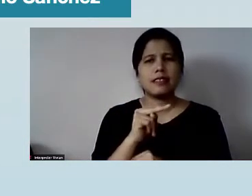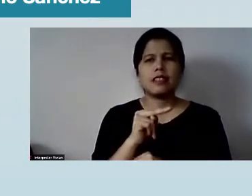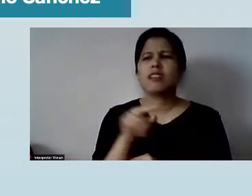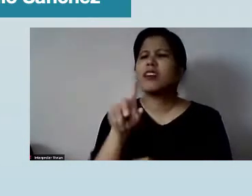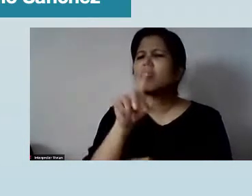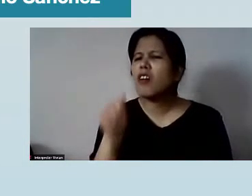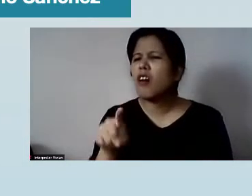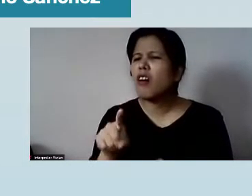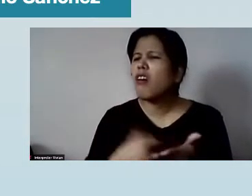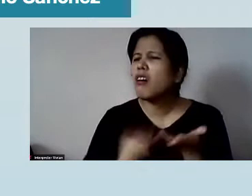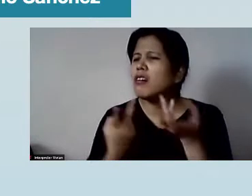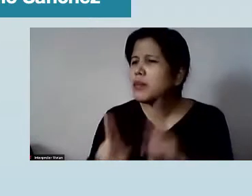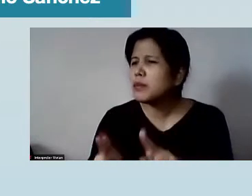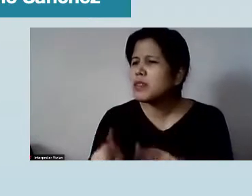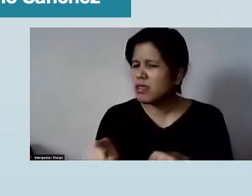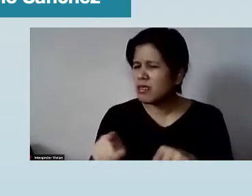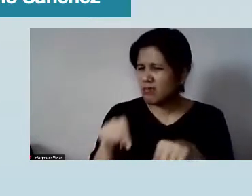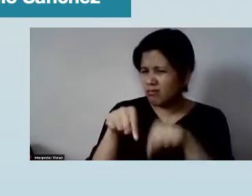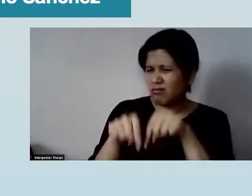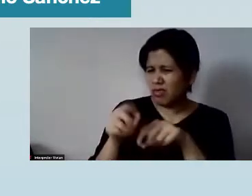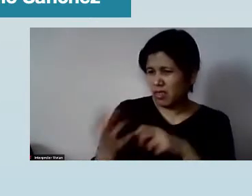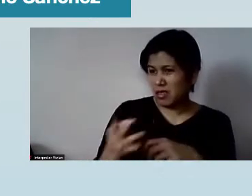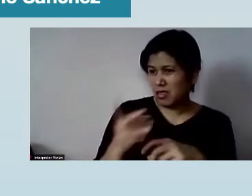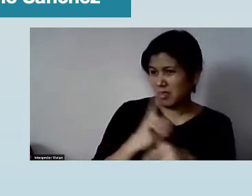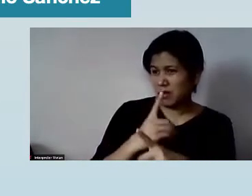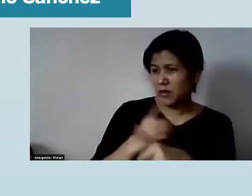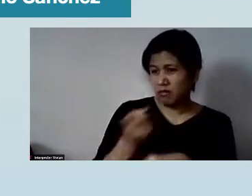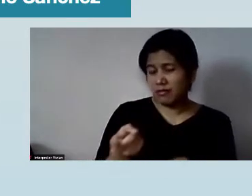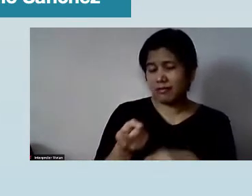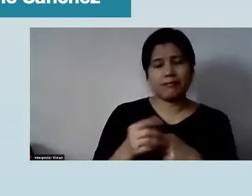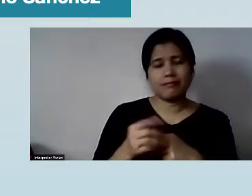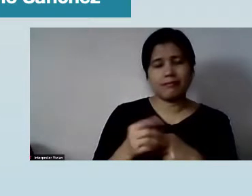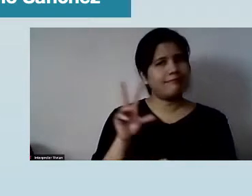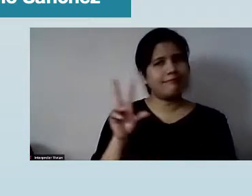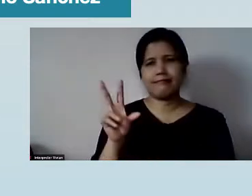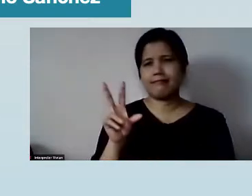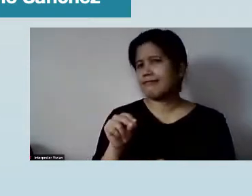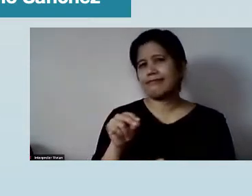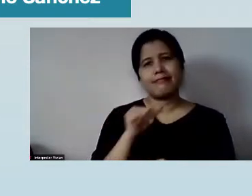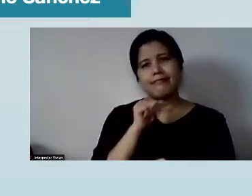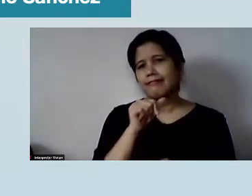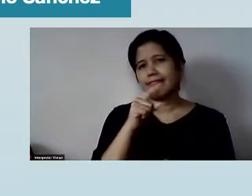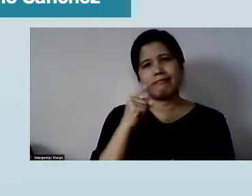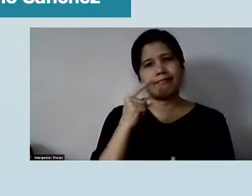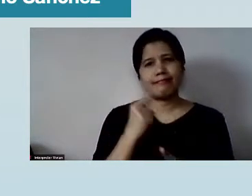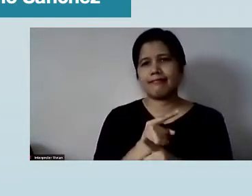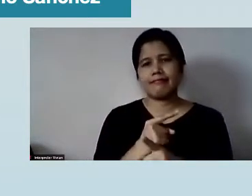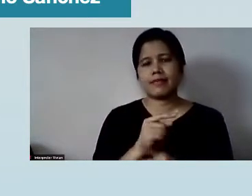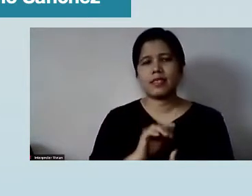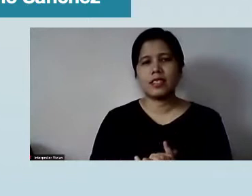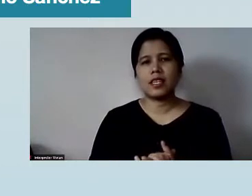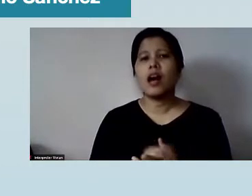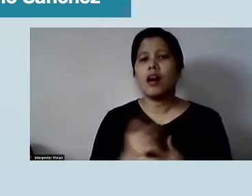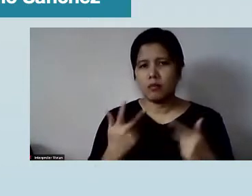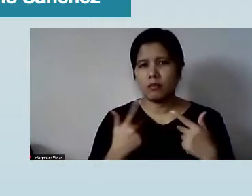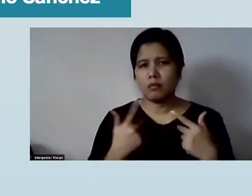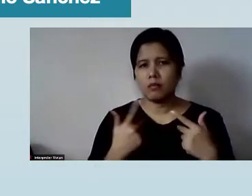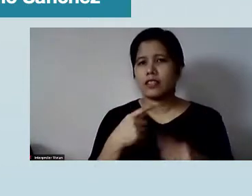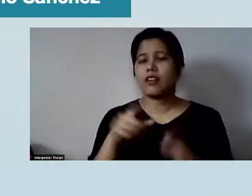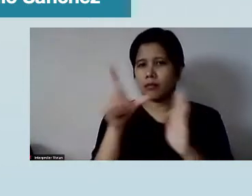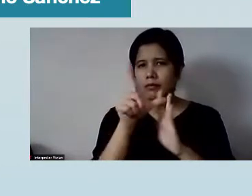ba nangyari sa iyo, bakit na disabled ka. No, it's not the proper way, no. Mayroon tayong batas dito,